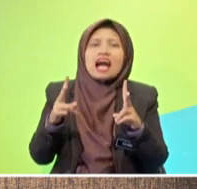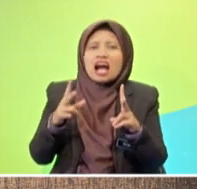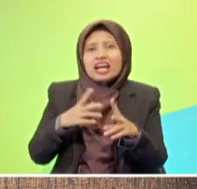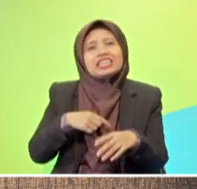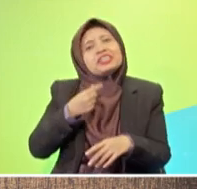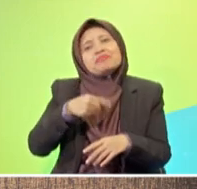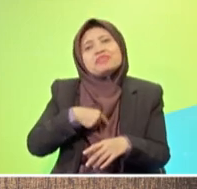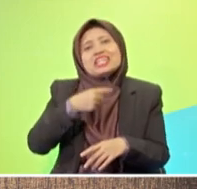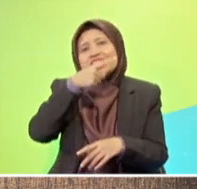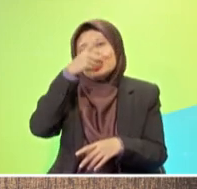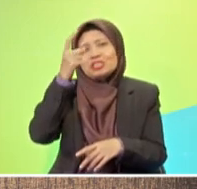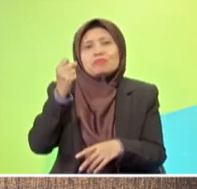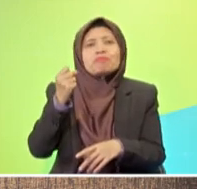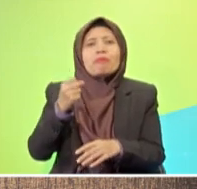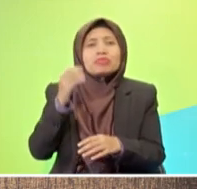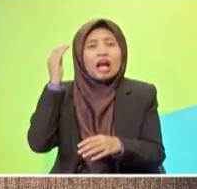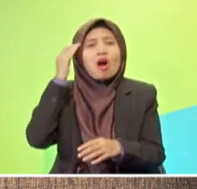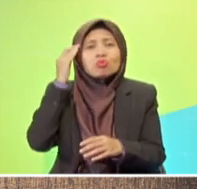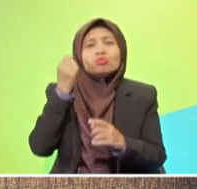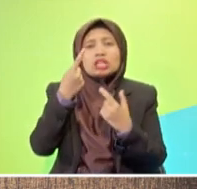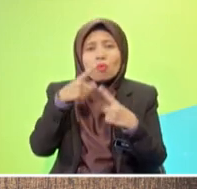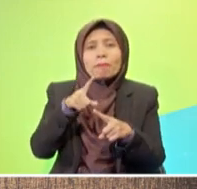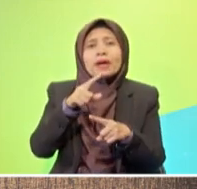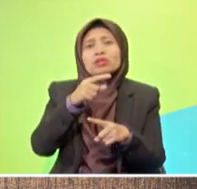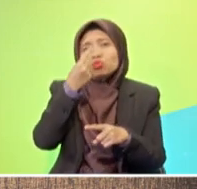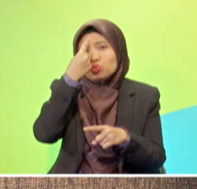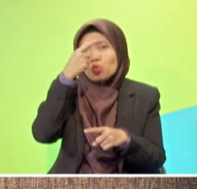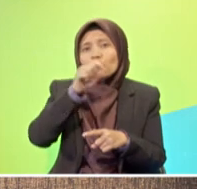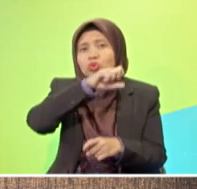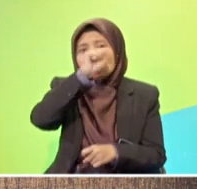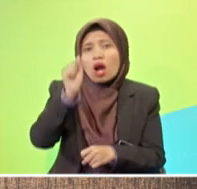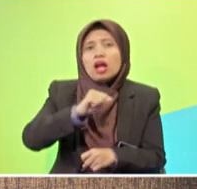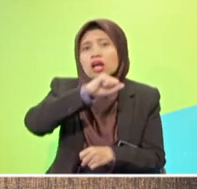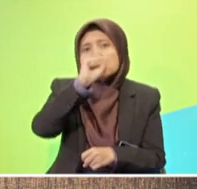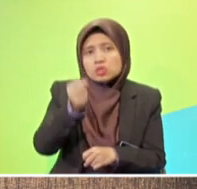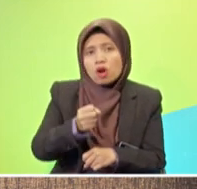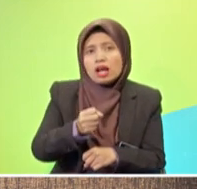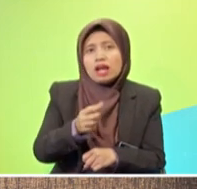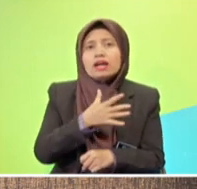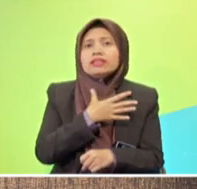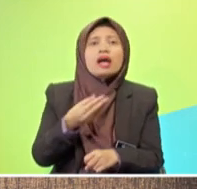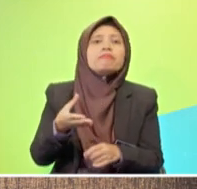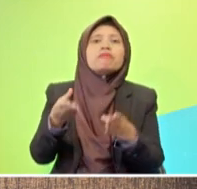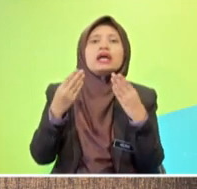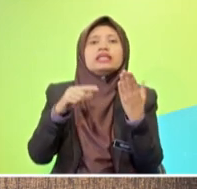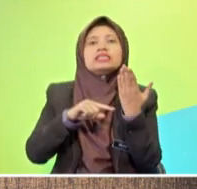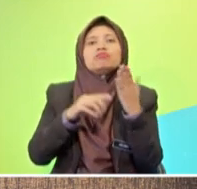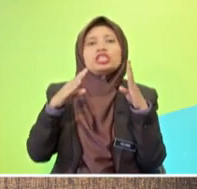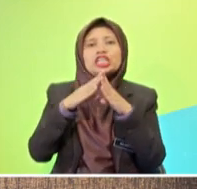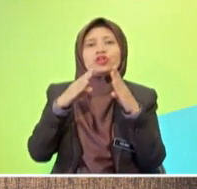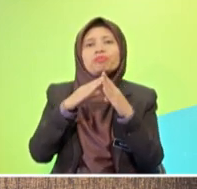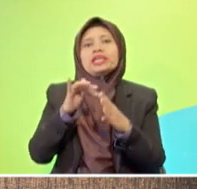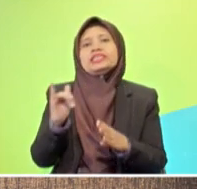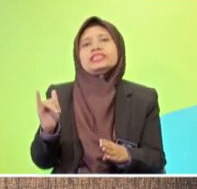terasa mati kembali hidup sambil menikahi perlahan-lahan balik pulang ke rumahnya ya terima kasih